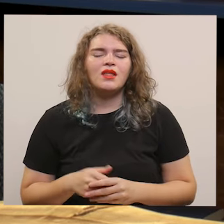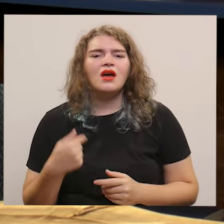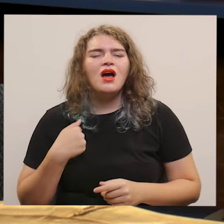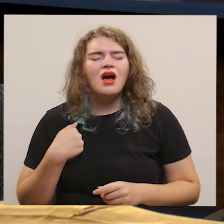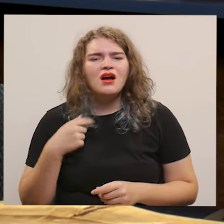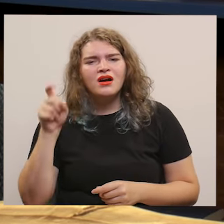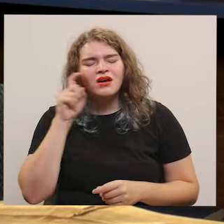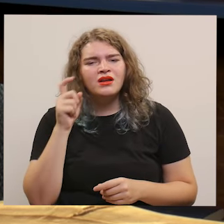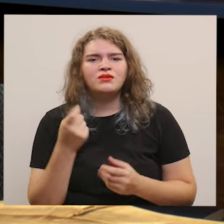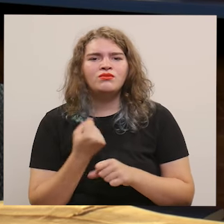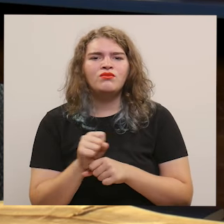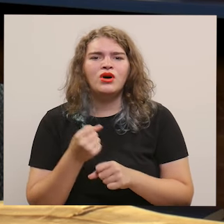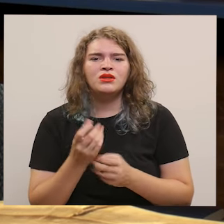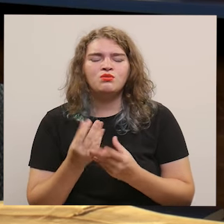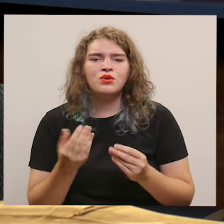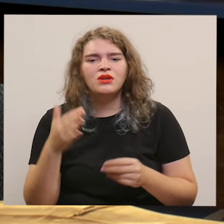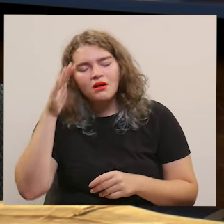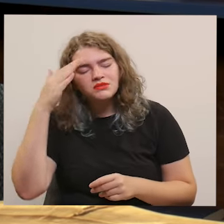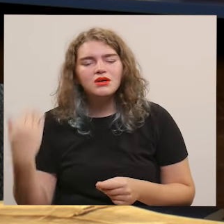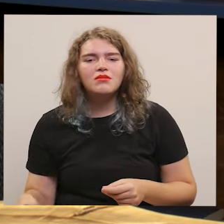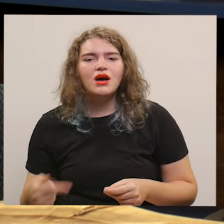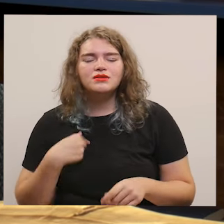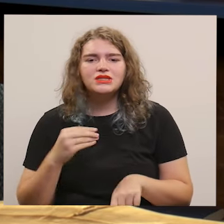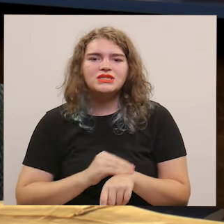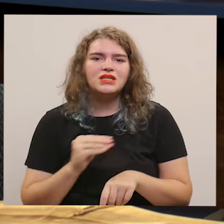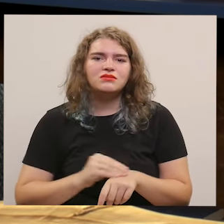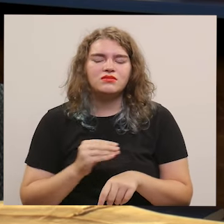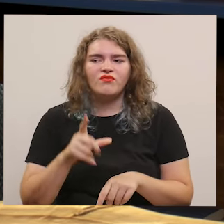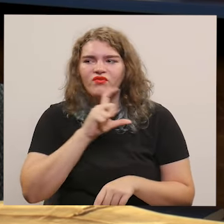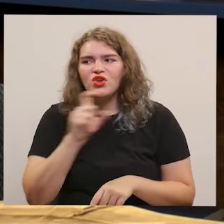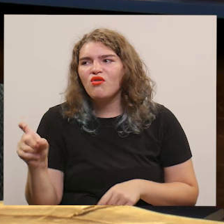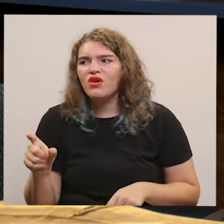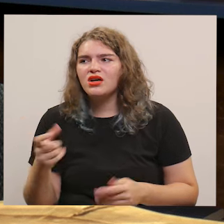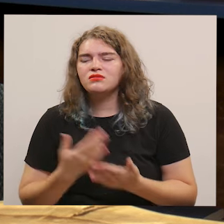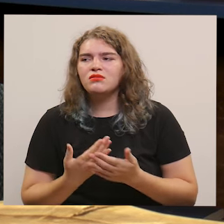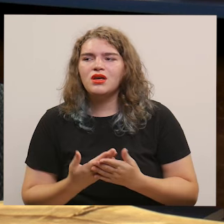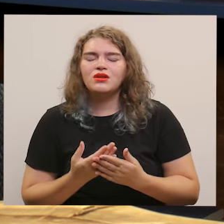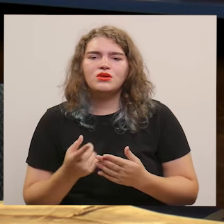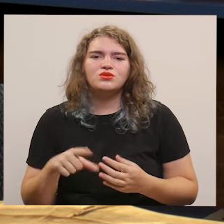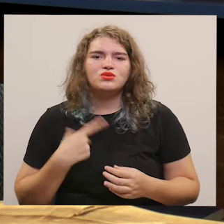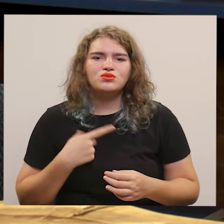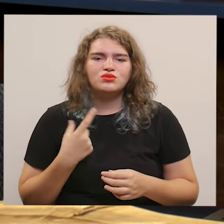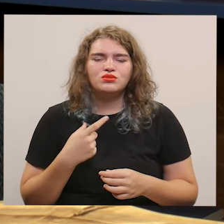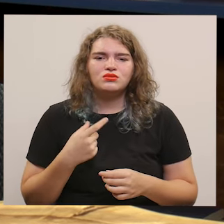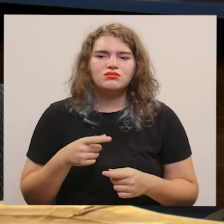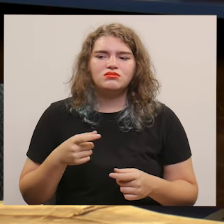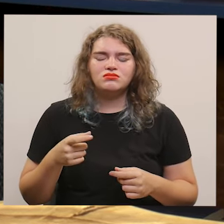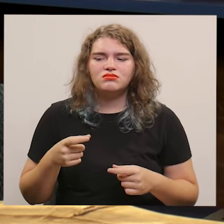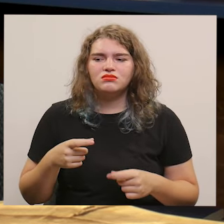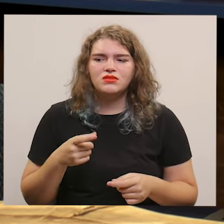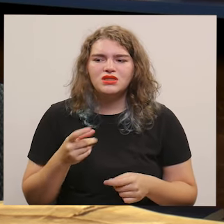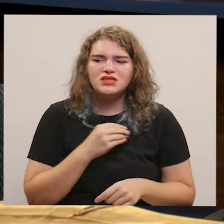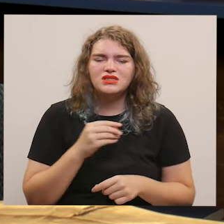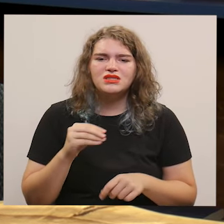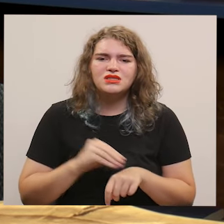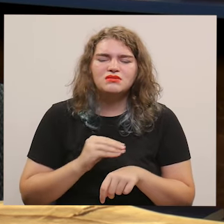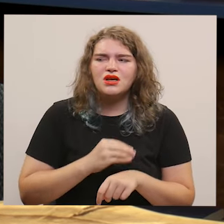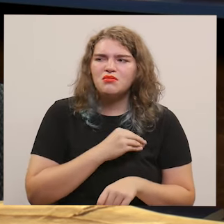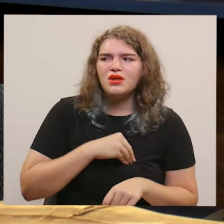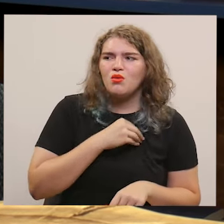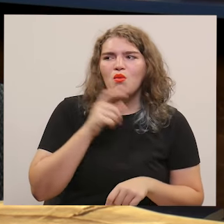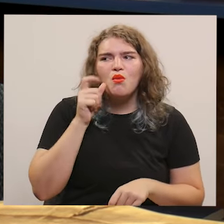am scăpat foarte bine de sentimentul de vinovăție al faptului că exist, pentru că simțeam așa cumva că deranjez oamenii,